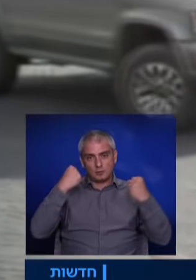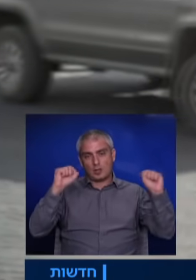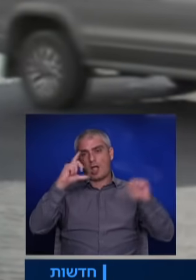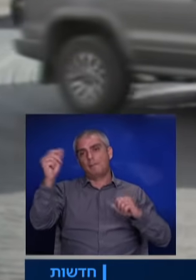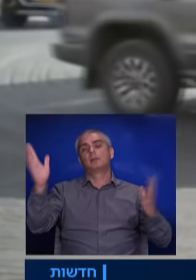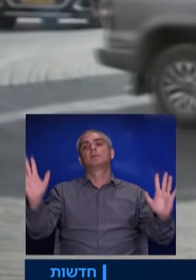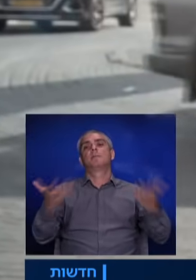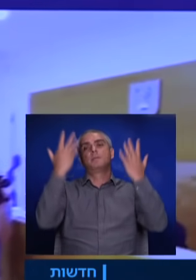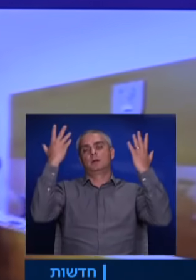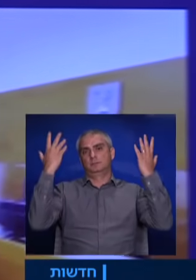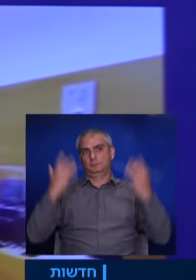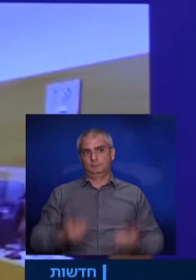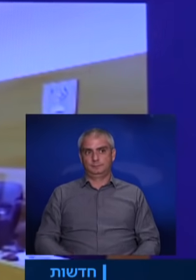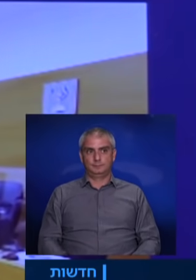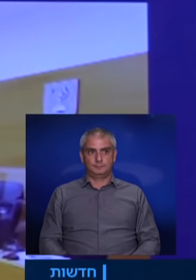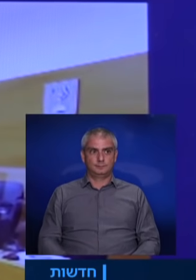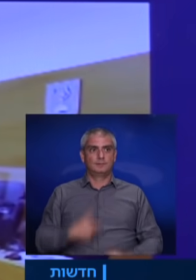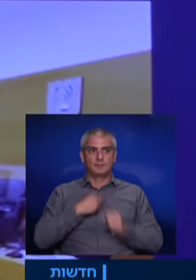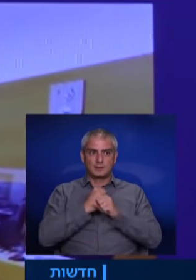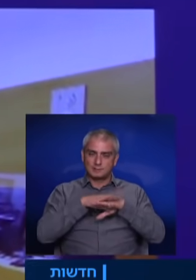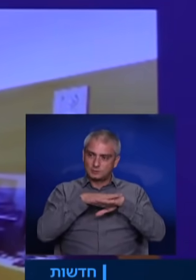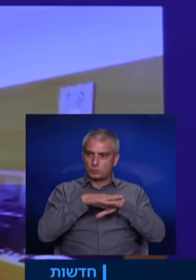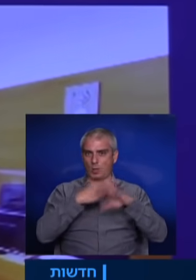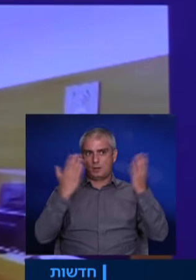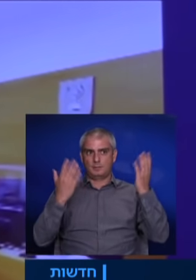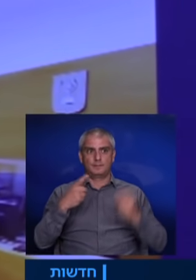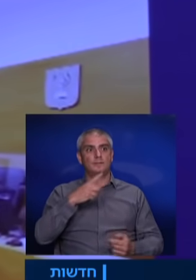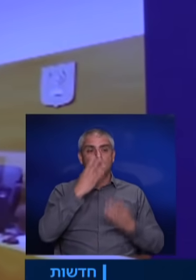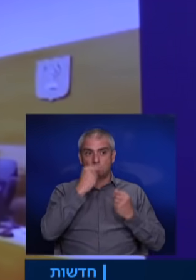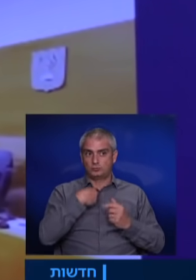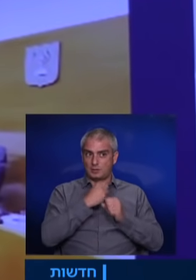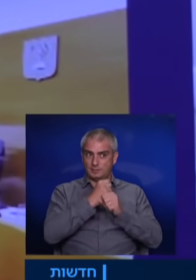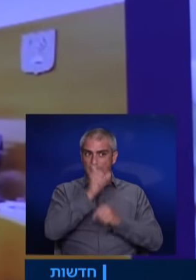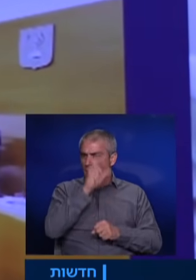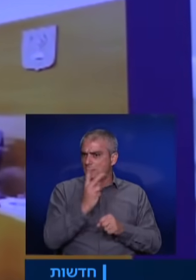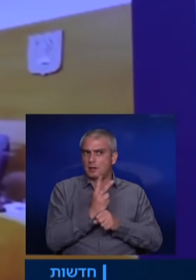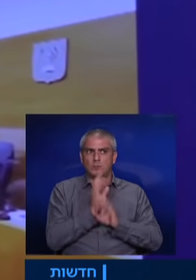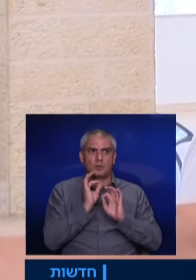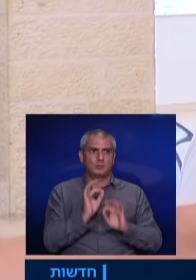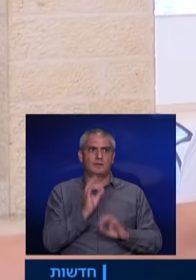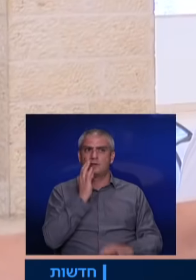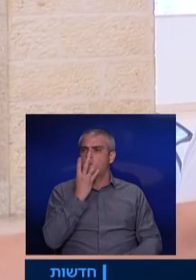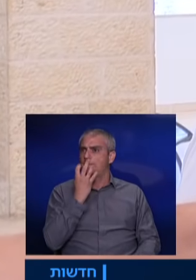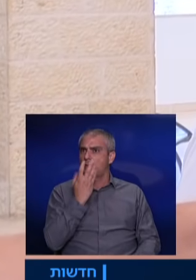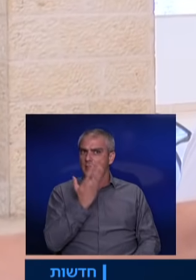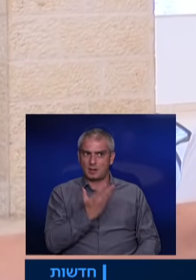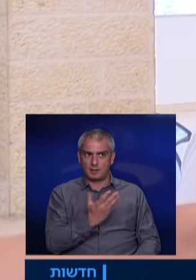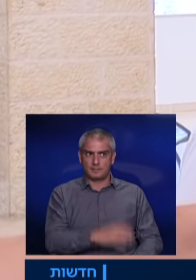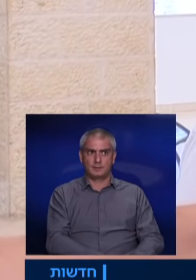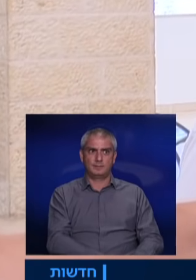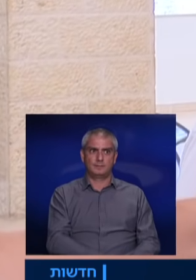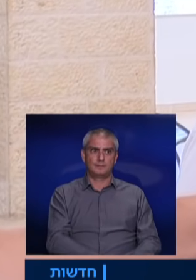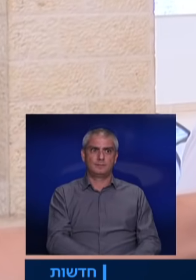הביתה וכמה שיותר מהר נעשה סולחת. החשוד שאני מייצג, אדם נורמטיבי, בן